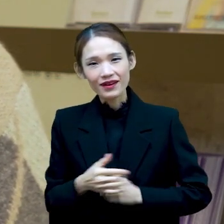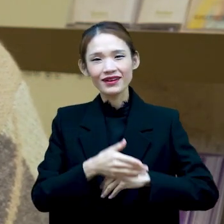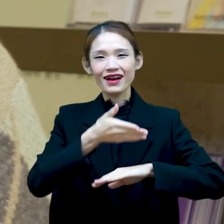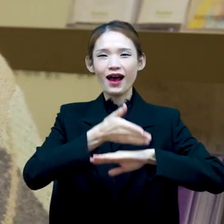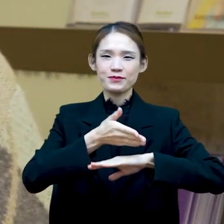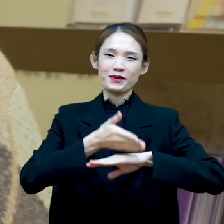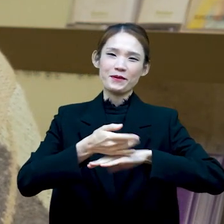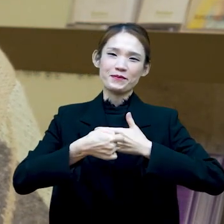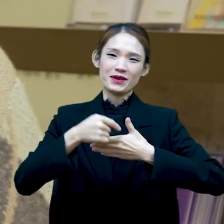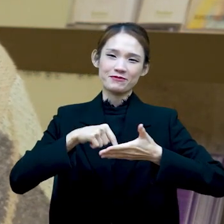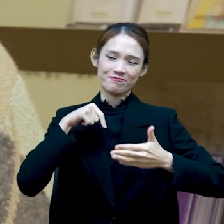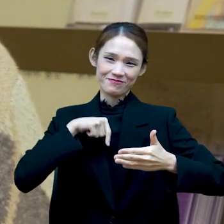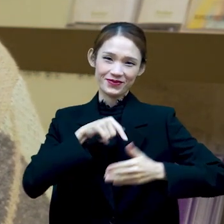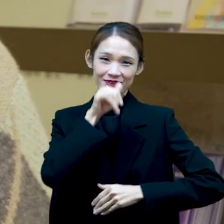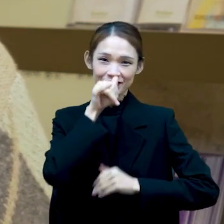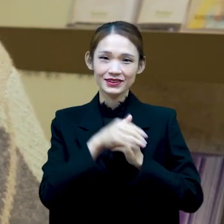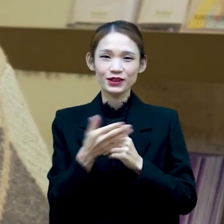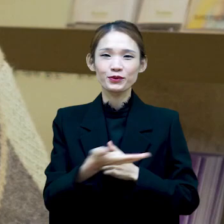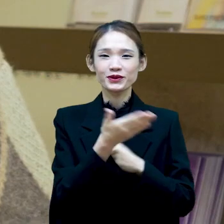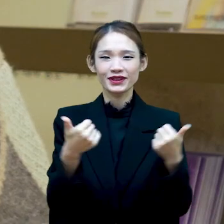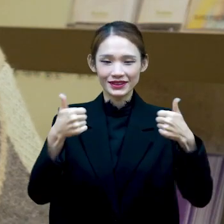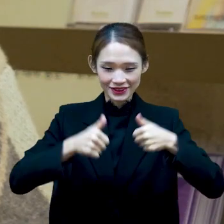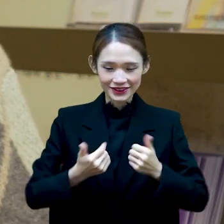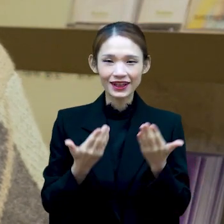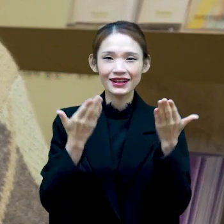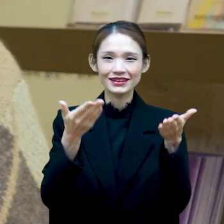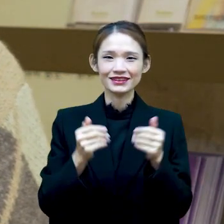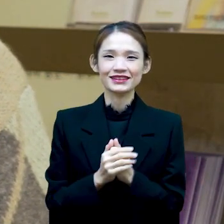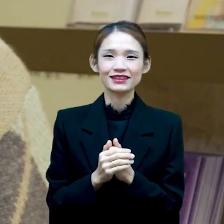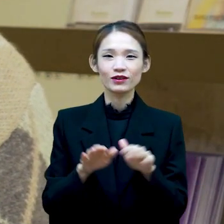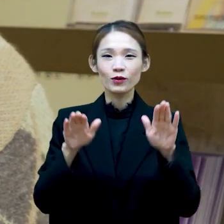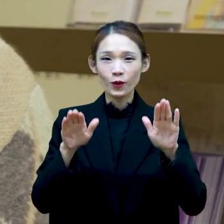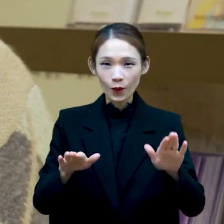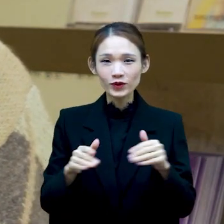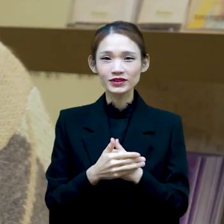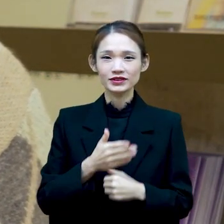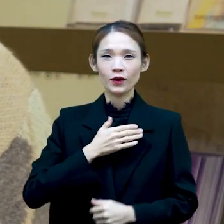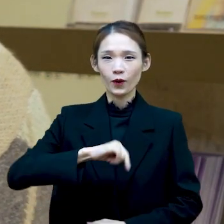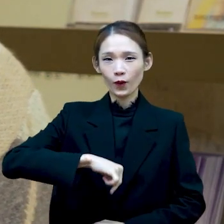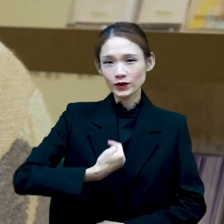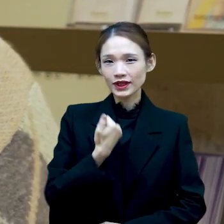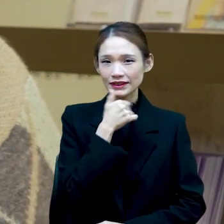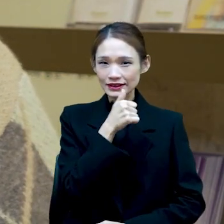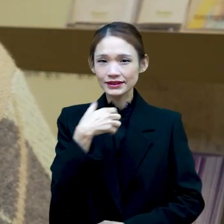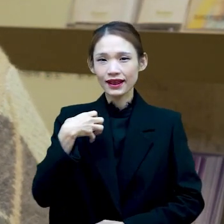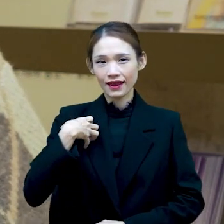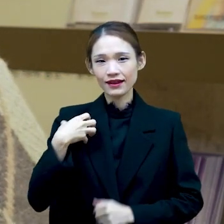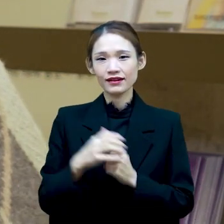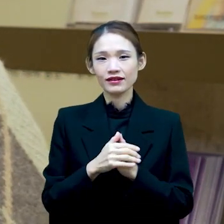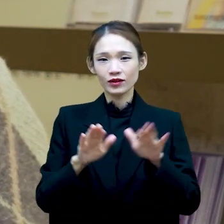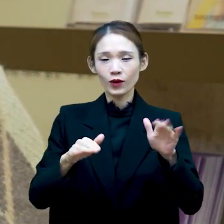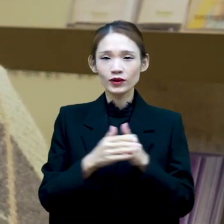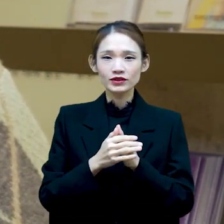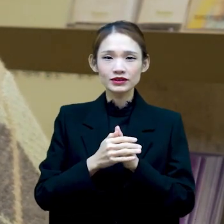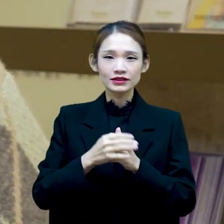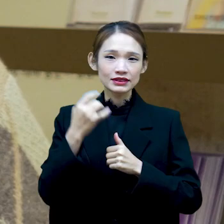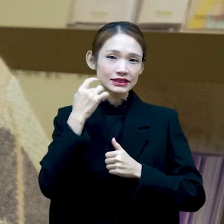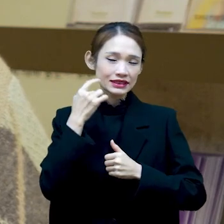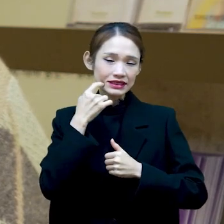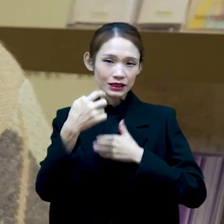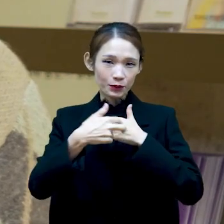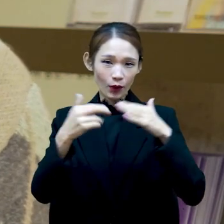감사한 마음을 가지면서 오늘 여러분께 인사를 드리도록 하겠습니다. 자, 오늘은 저 혼자 진행을 하는데 여러분 제가 오늘